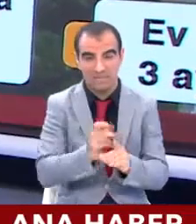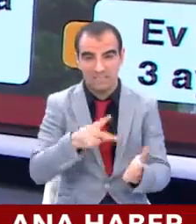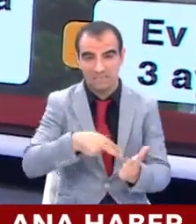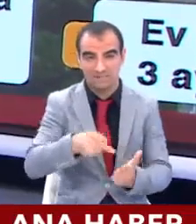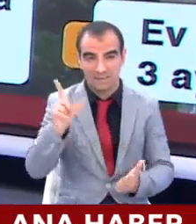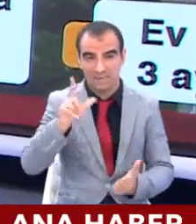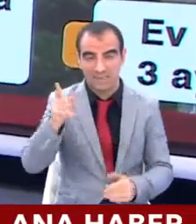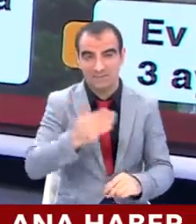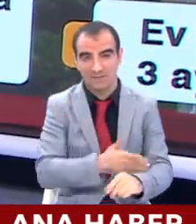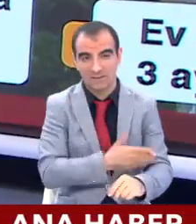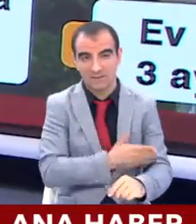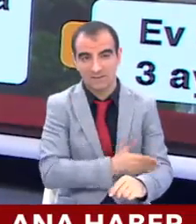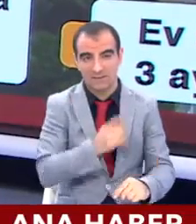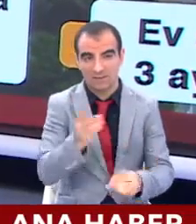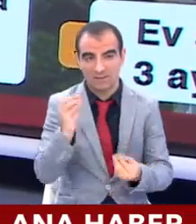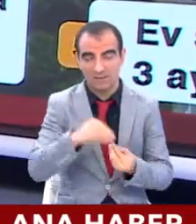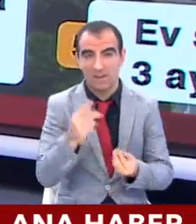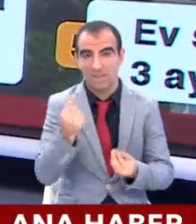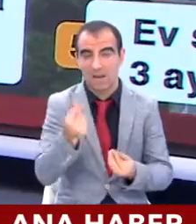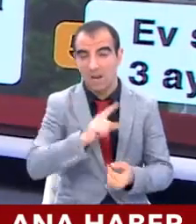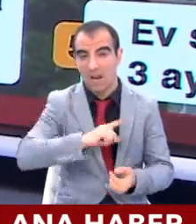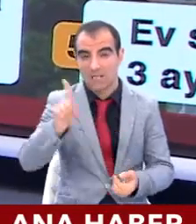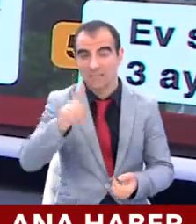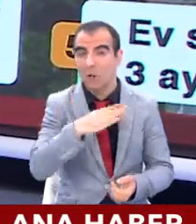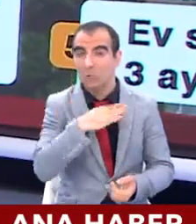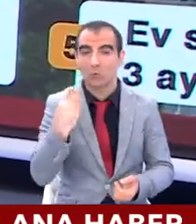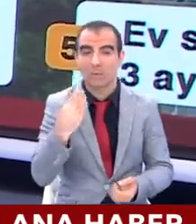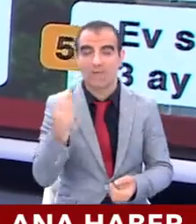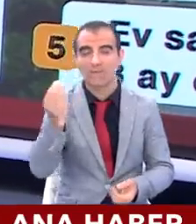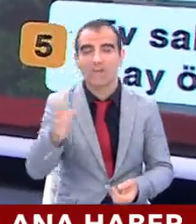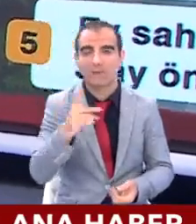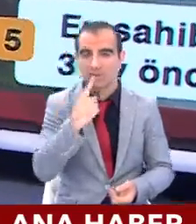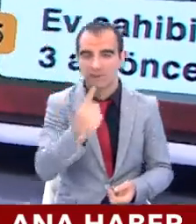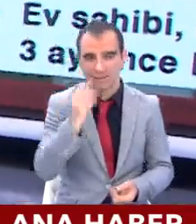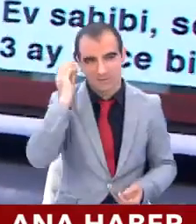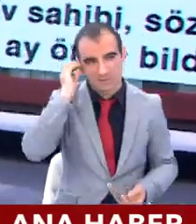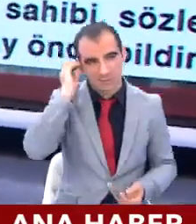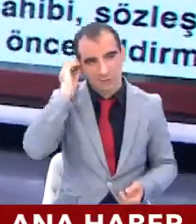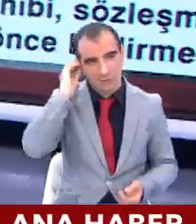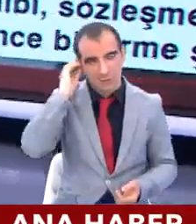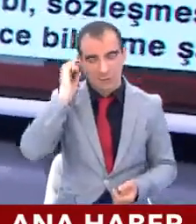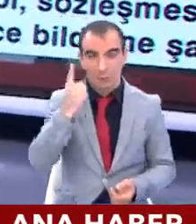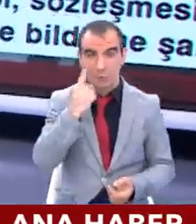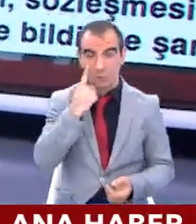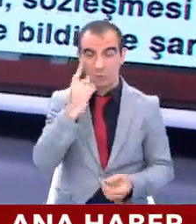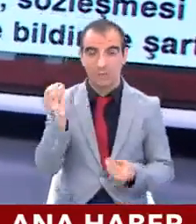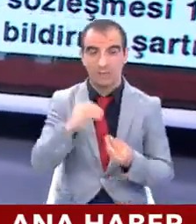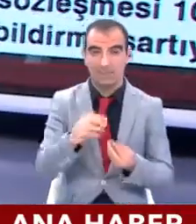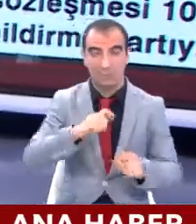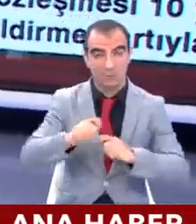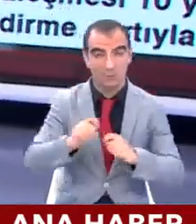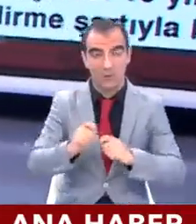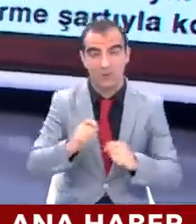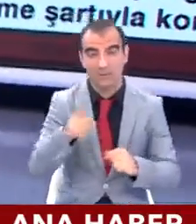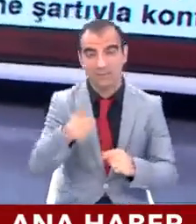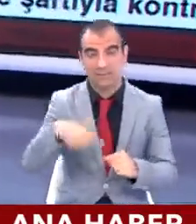lazım vatandaşlarımızı faiz fiyatta asla kurban etmeyeceğiz diyor şimdi hükümetin faiz fiyatla mücadele